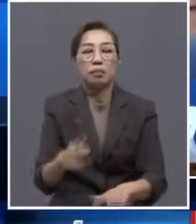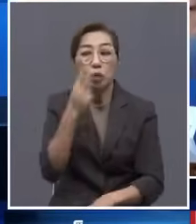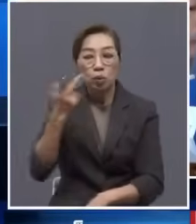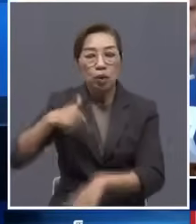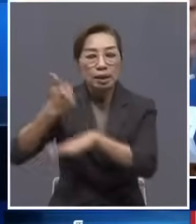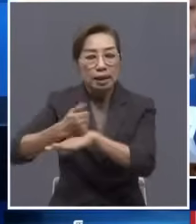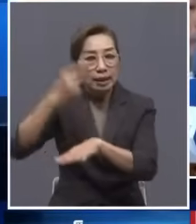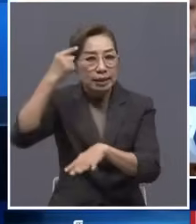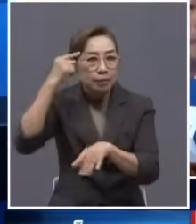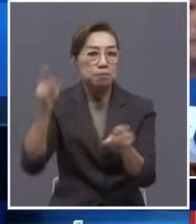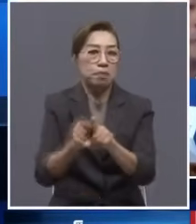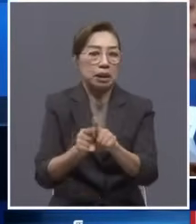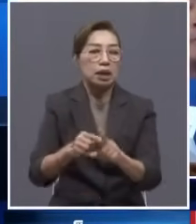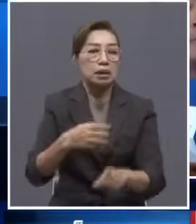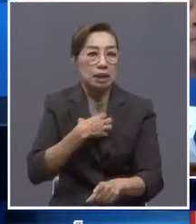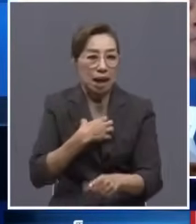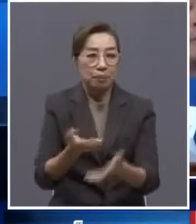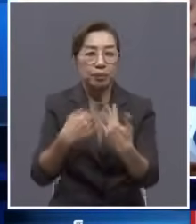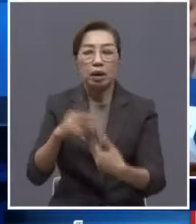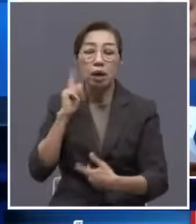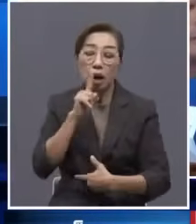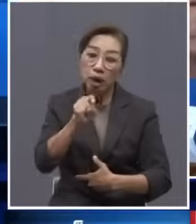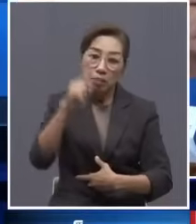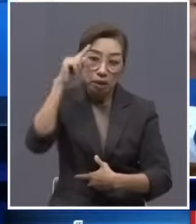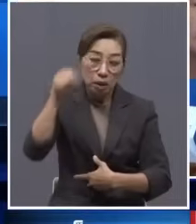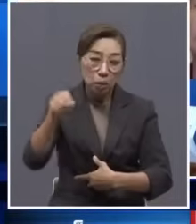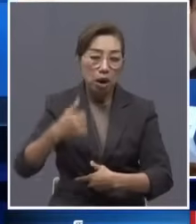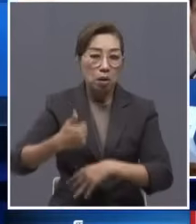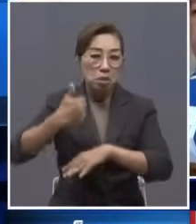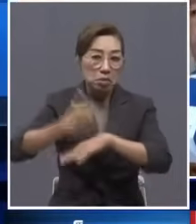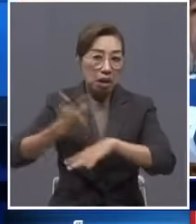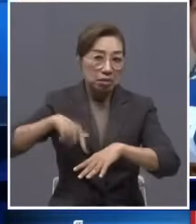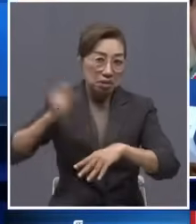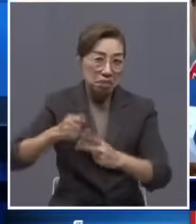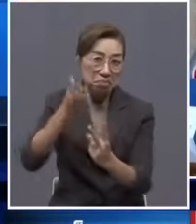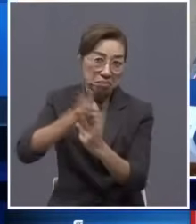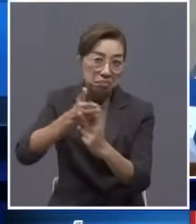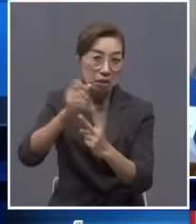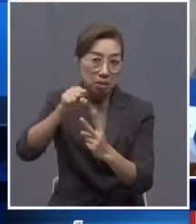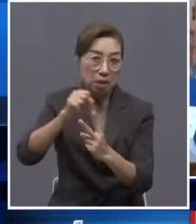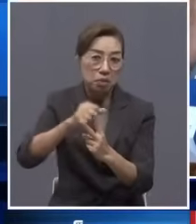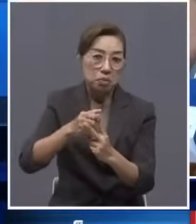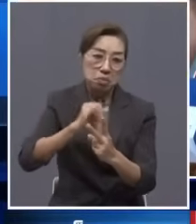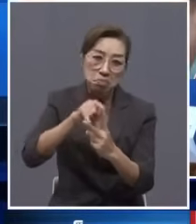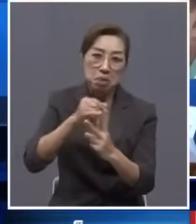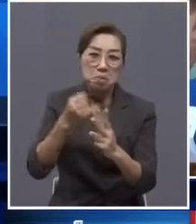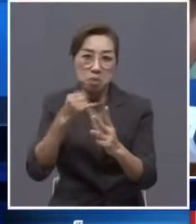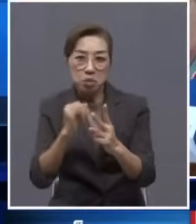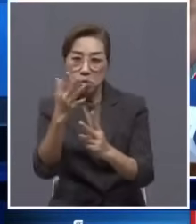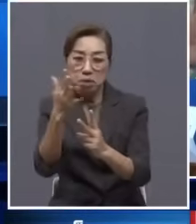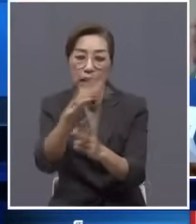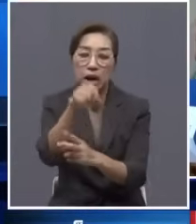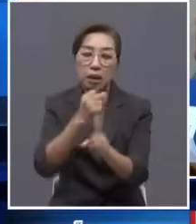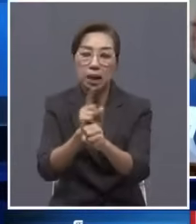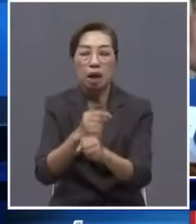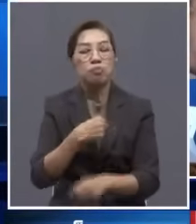ไว้หรือเปล่าทั้งที่เป็นคุณและเป็นโทษคุณพิบอกว่าทุกกรณีมีเหตุการณ์ที่อยู่เหนือการควบคุมของพรรคพรรคได้มีการประเมินทุก